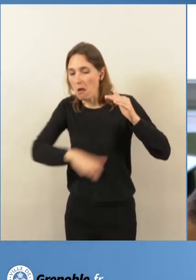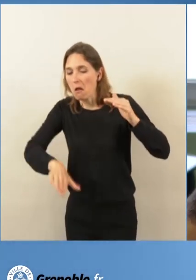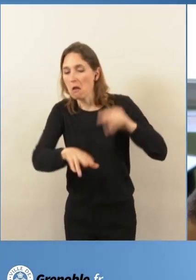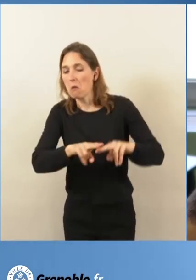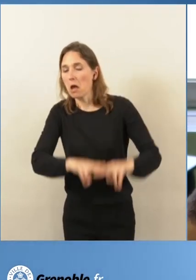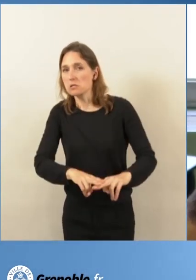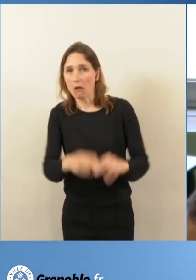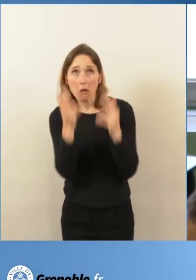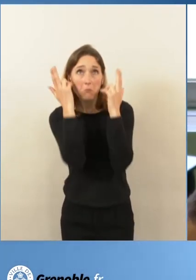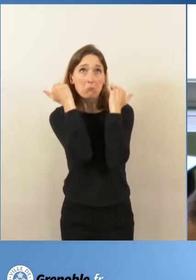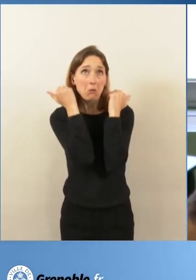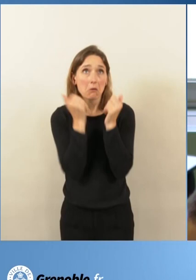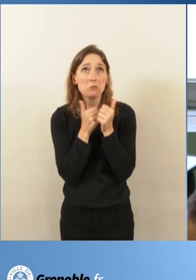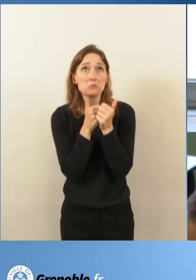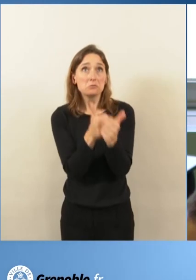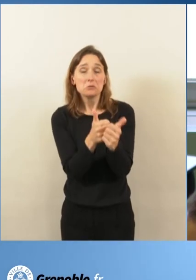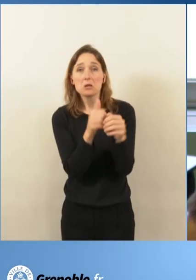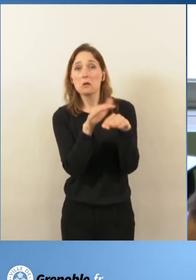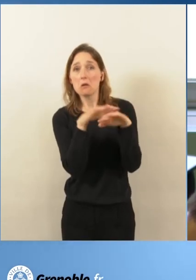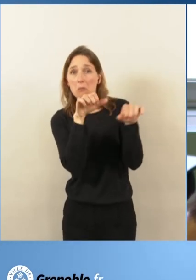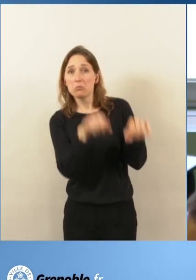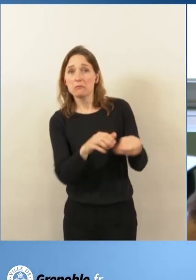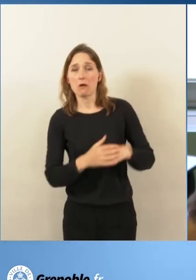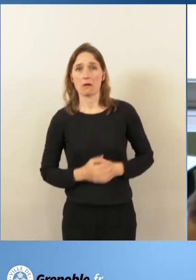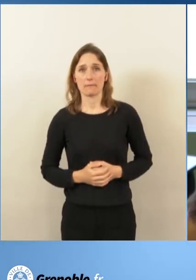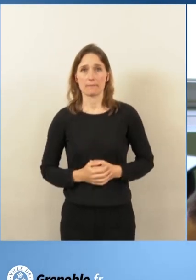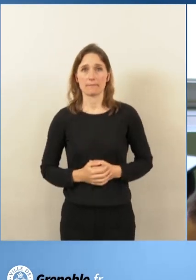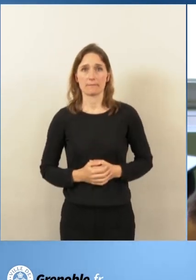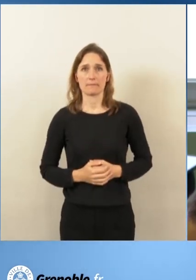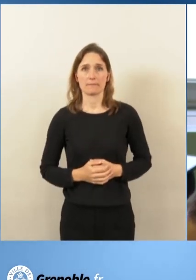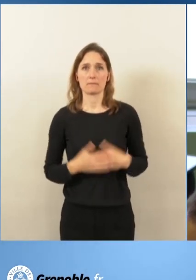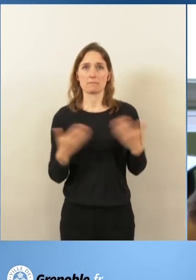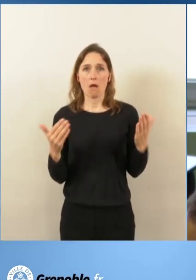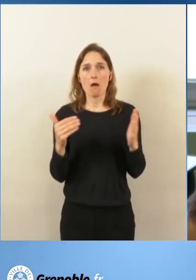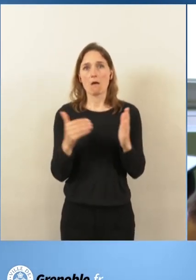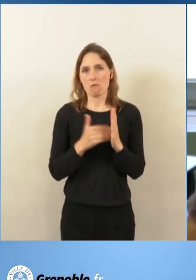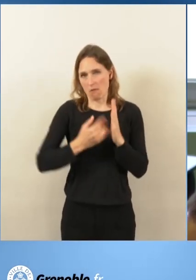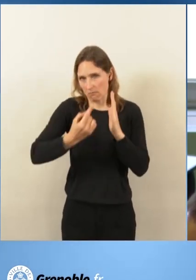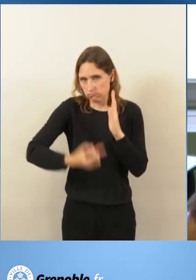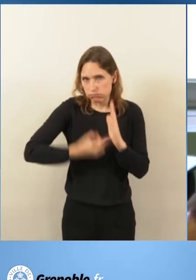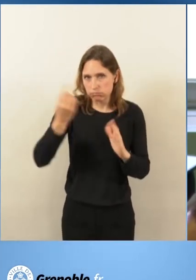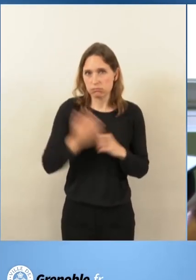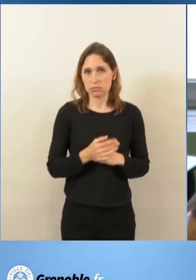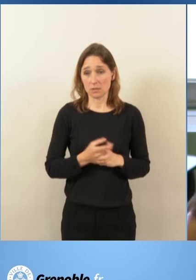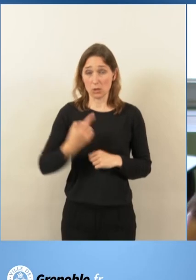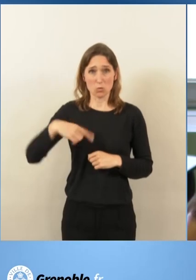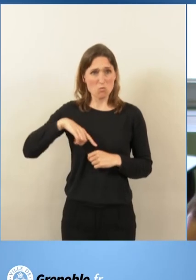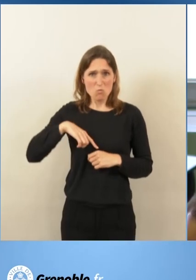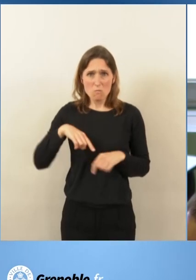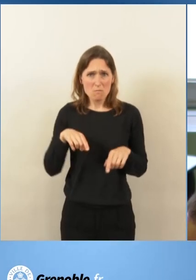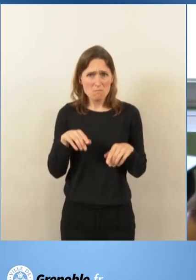de bois suspendus au pouvoir qui leur sont accordés encore une fois qu'avons-nous fait de mal